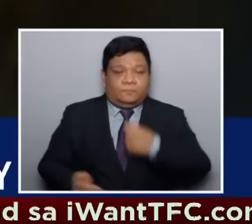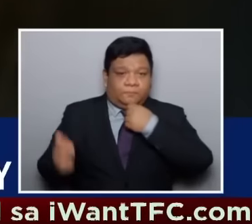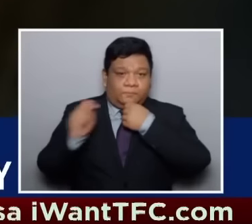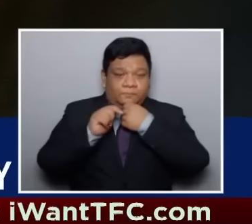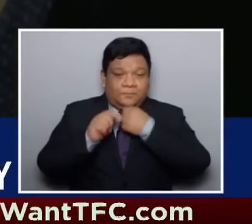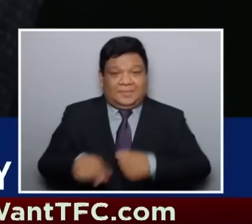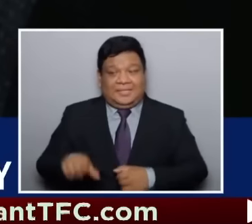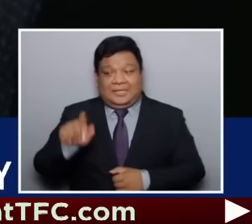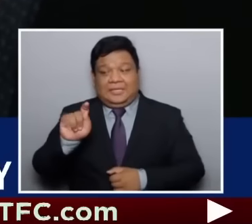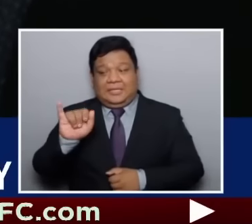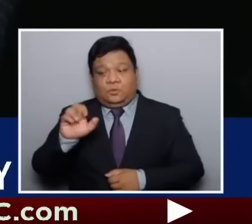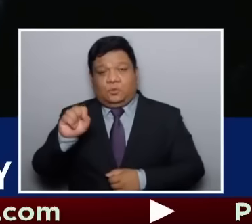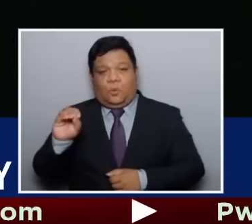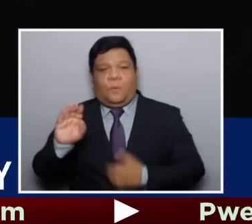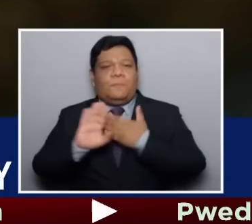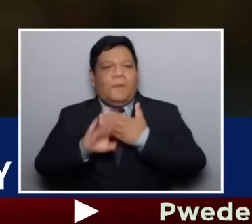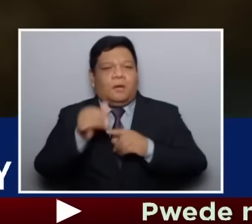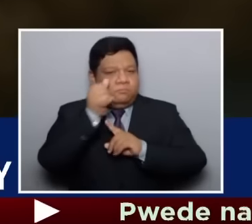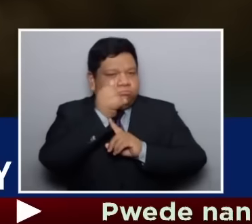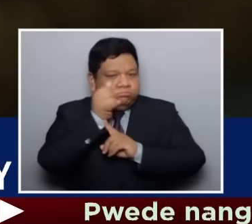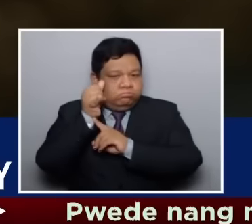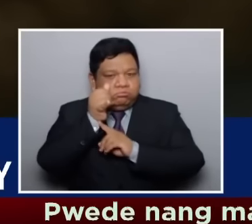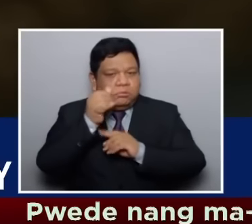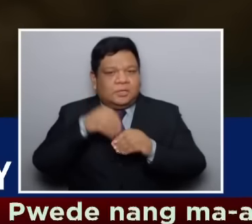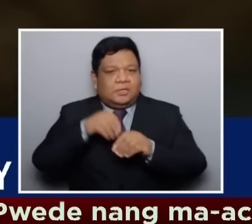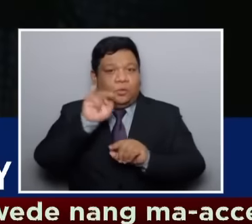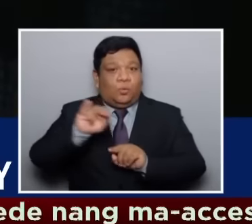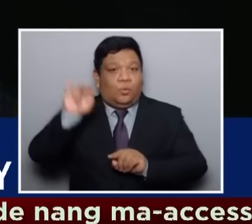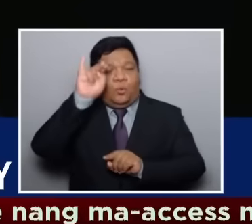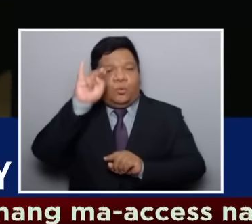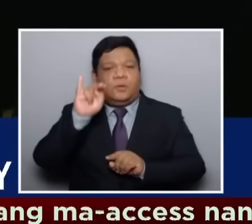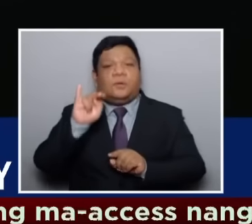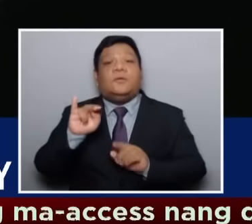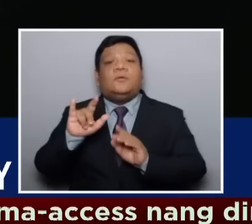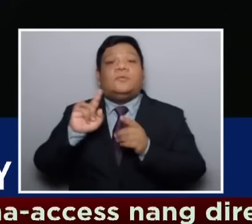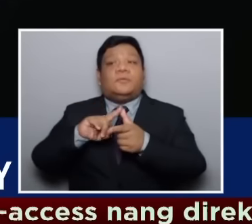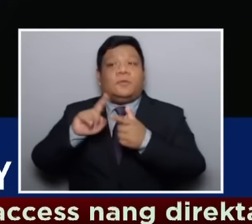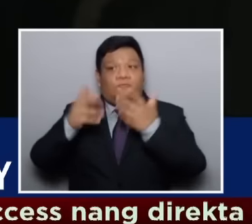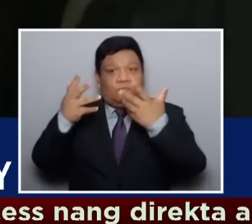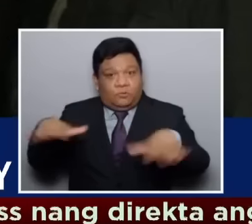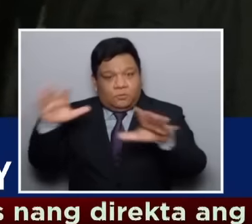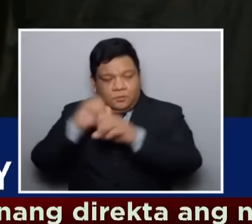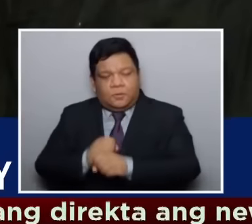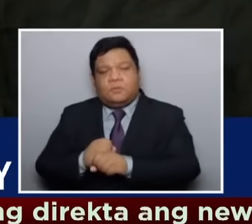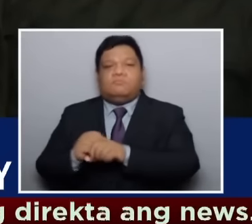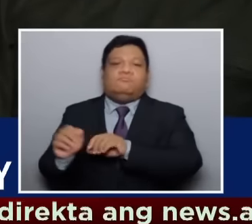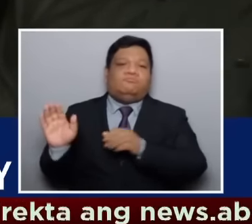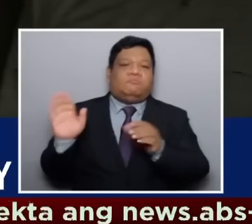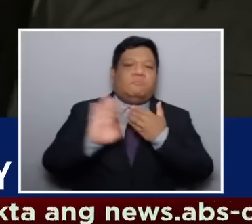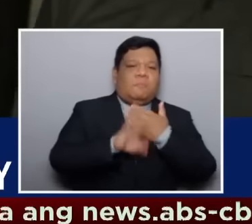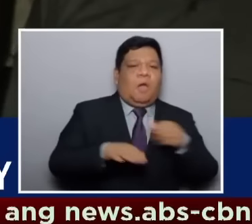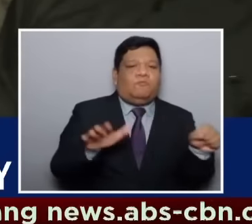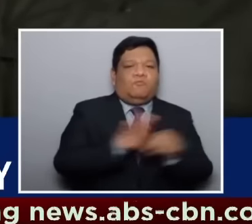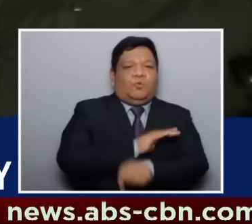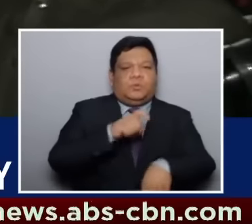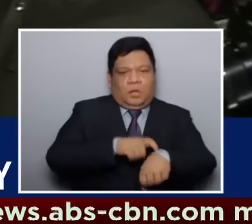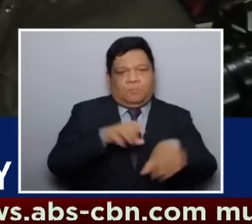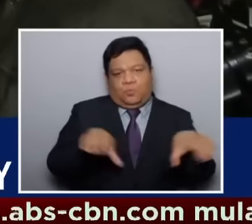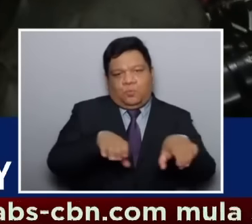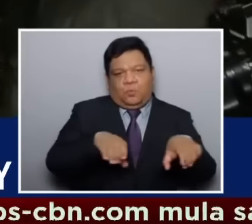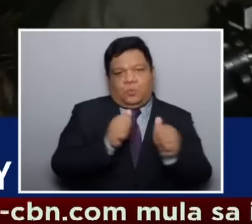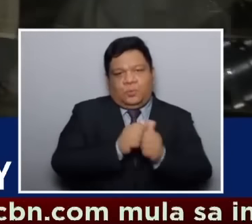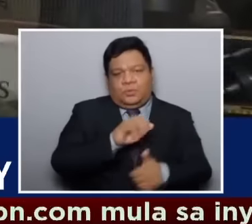sa Probinsyano sa Ilocos Norte bago ang kanyang full-time na trabaho sa FDCP. Ayon kay Reyes, pag-aaralan